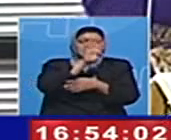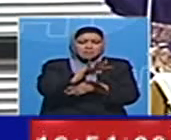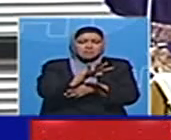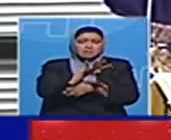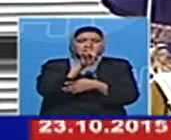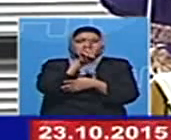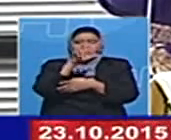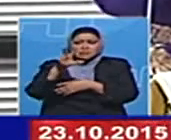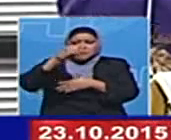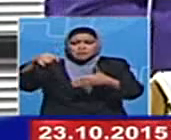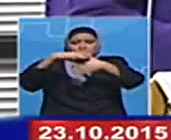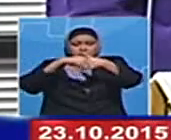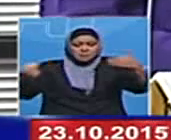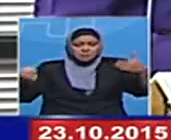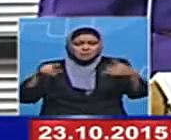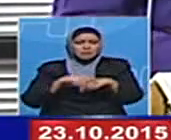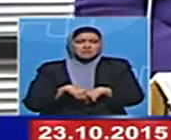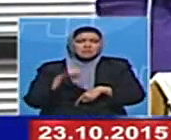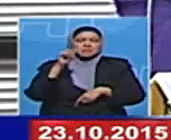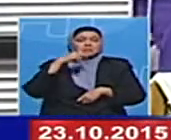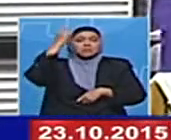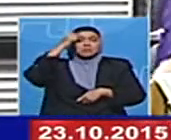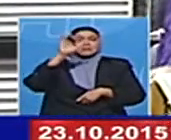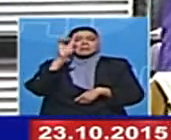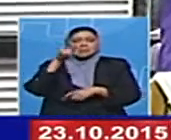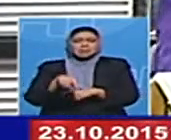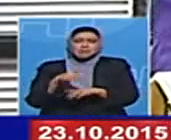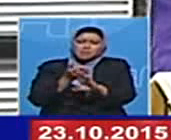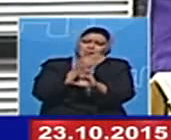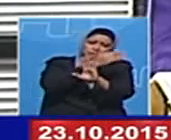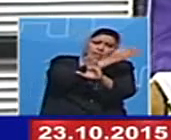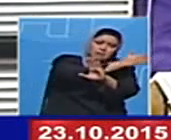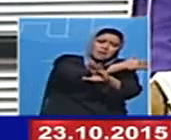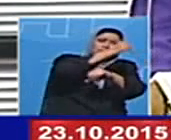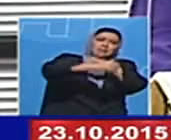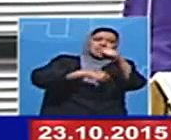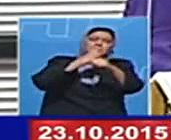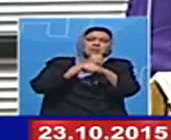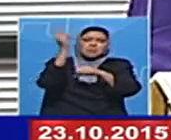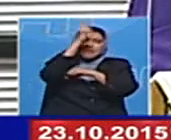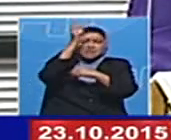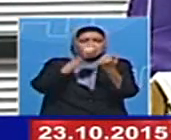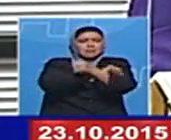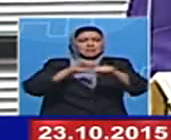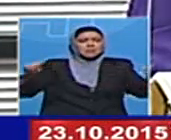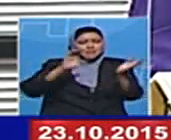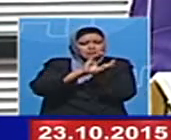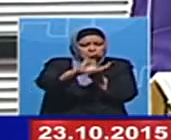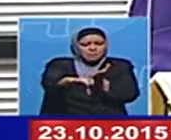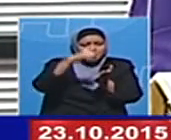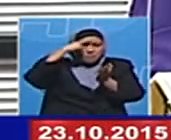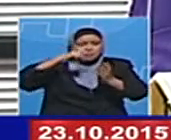juta tuan yang di-pertua seperti tahun-tahun sebelum ini kerajaan juga terus menyediakan peruntukan untuk